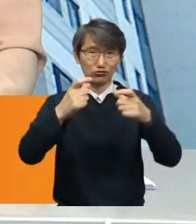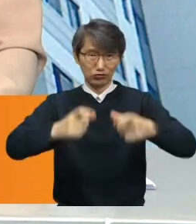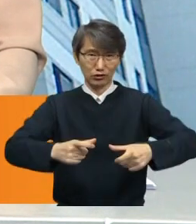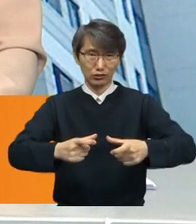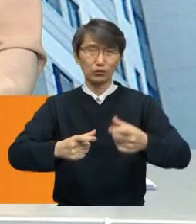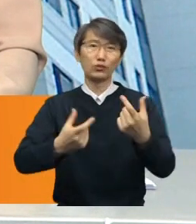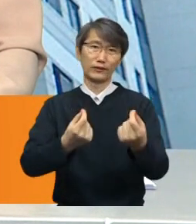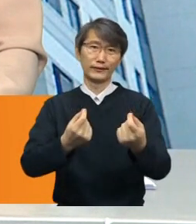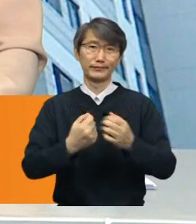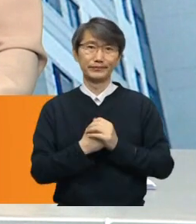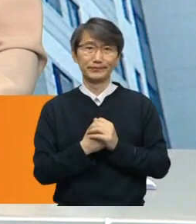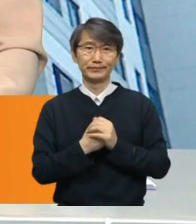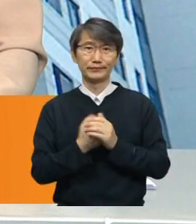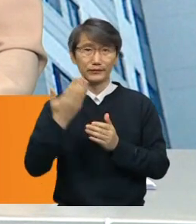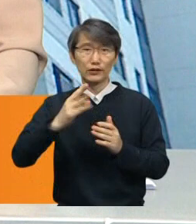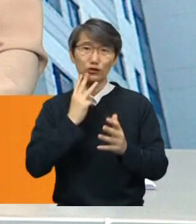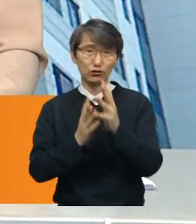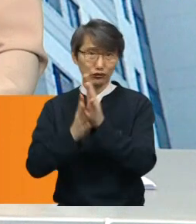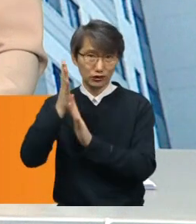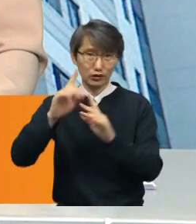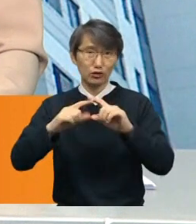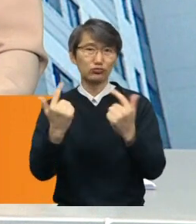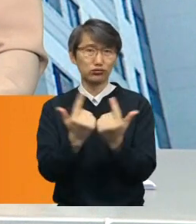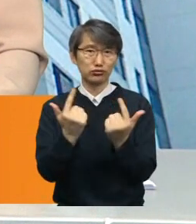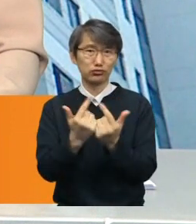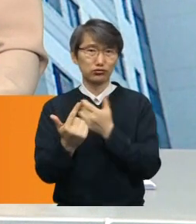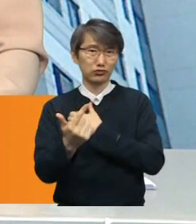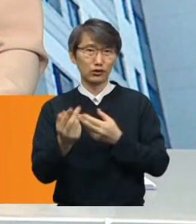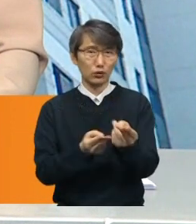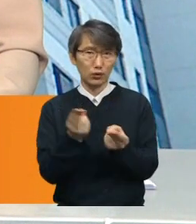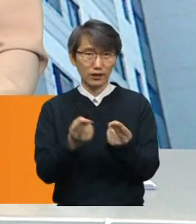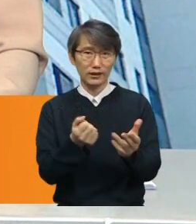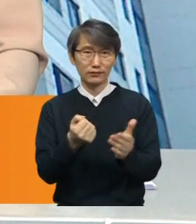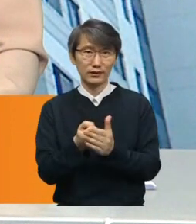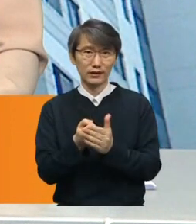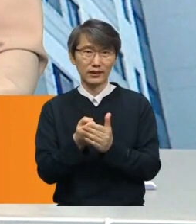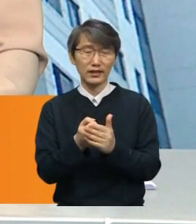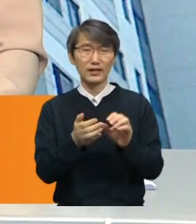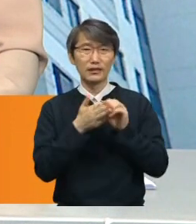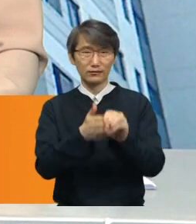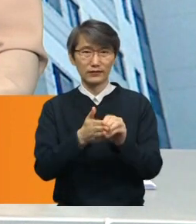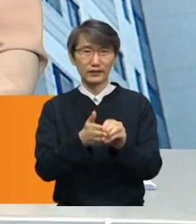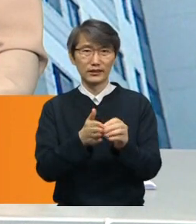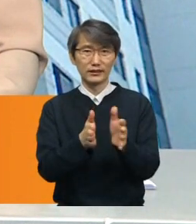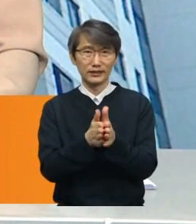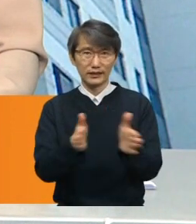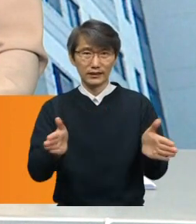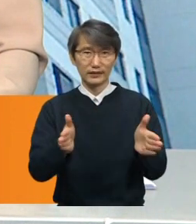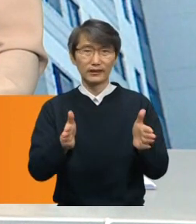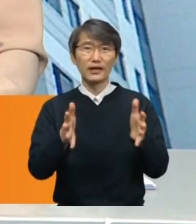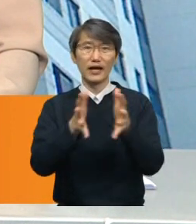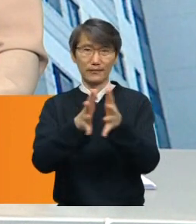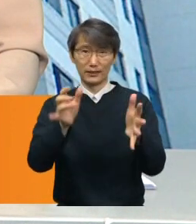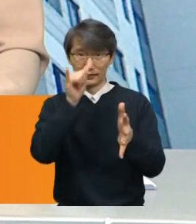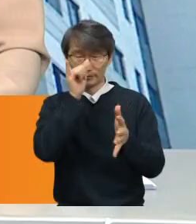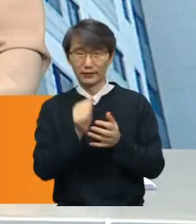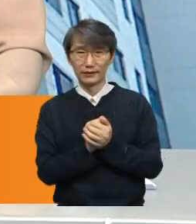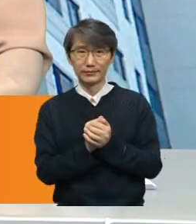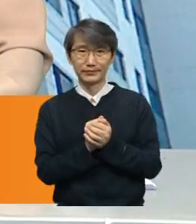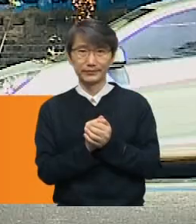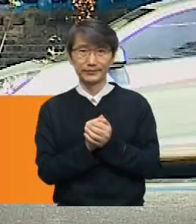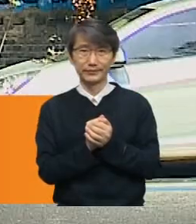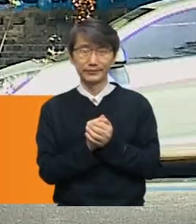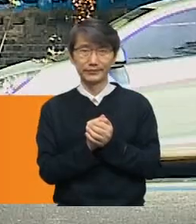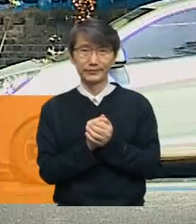그중 한 곳입니다. 그런데 서울시와 성북구청의 중재에 나서면서 최근 입주를 시작한 사업장도 있습니다. 보도에 박선아 기자입니다.